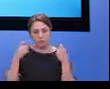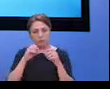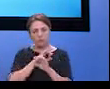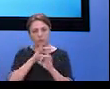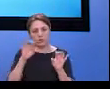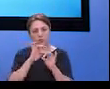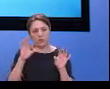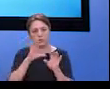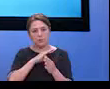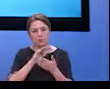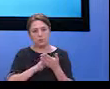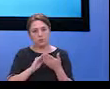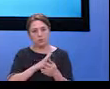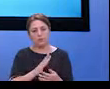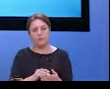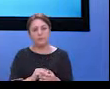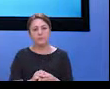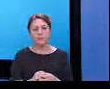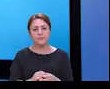екен.